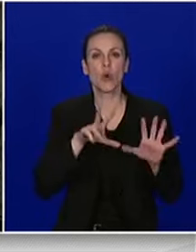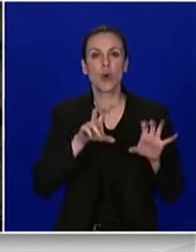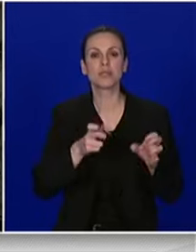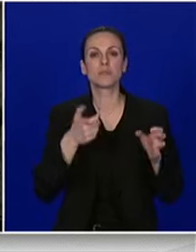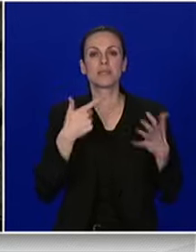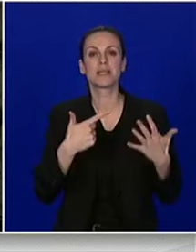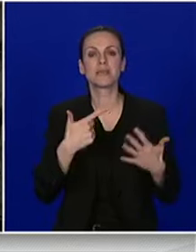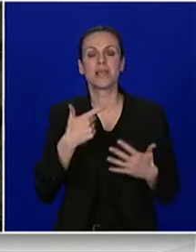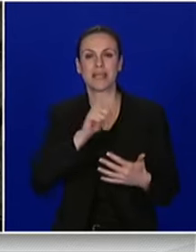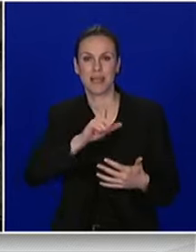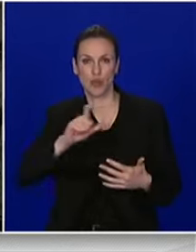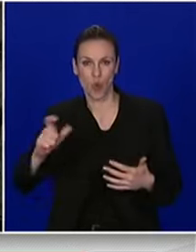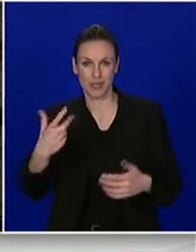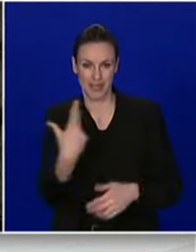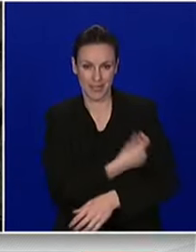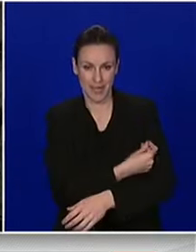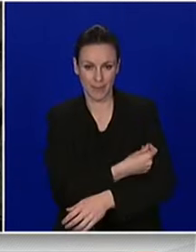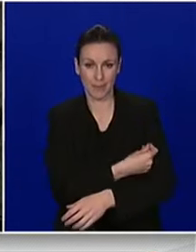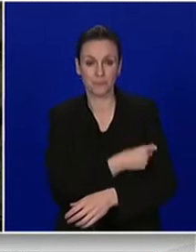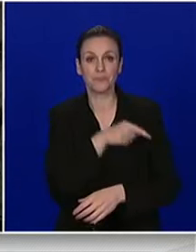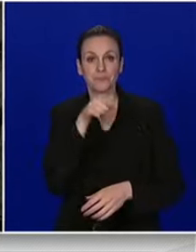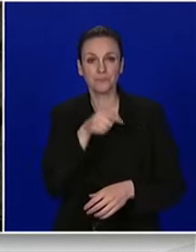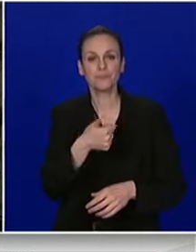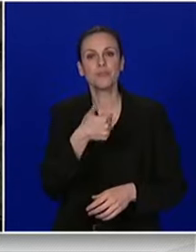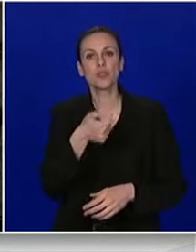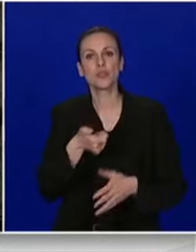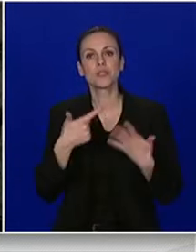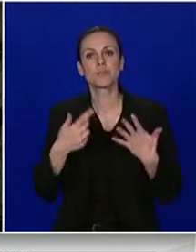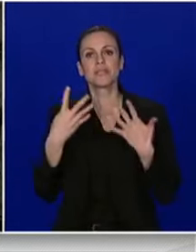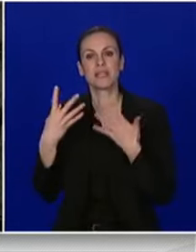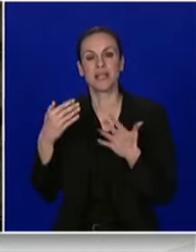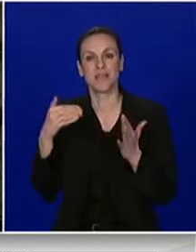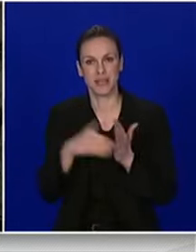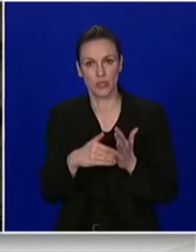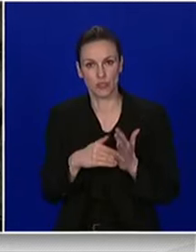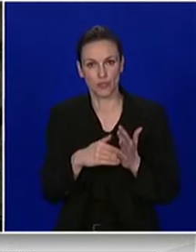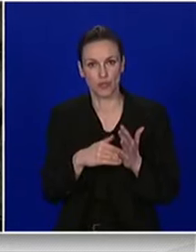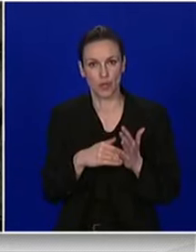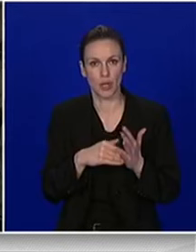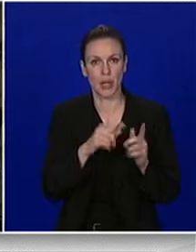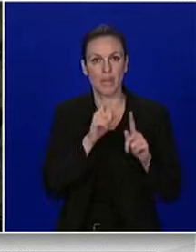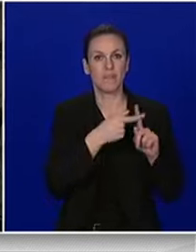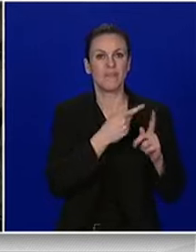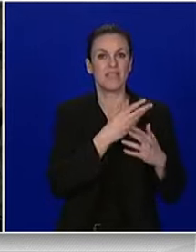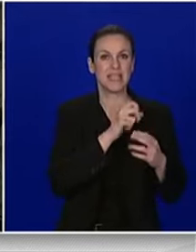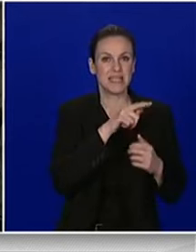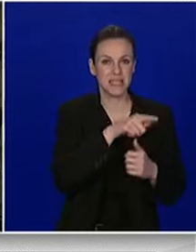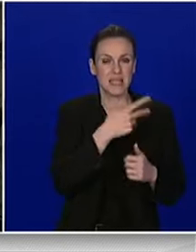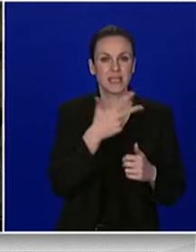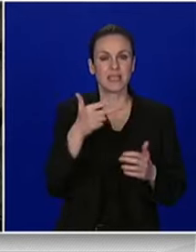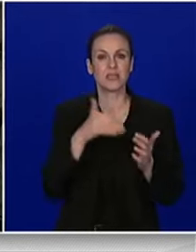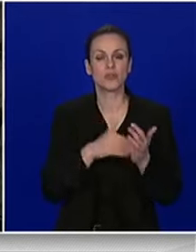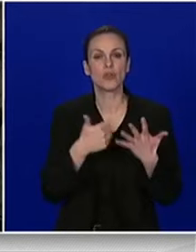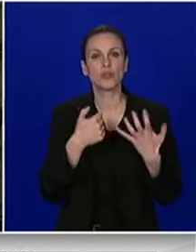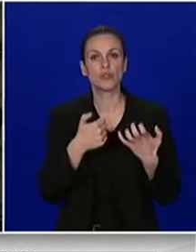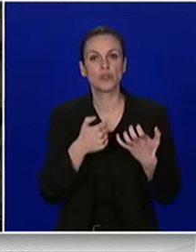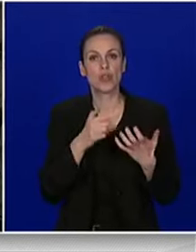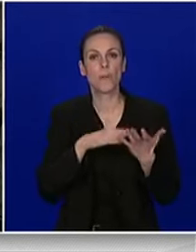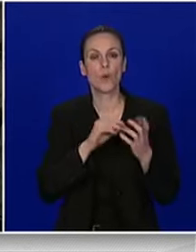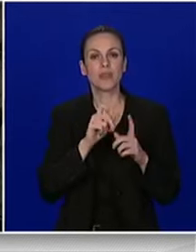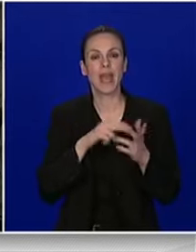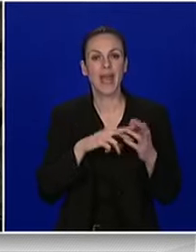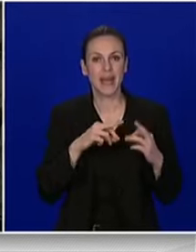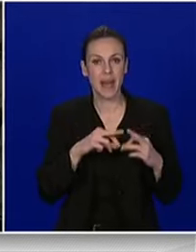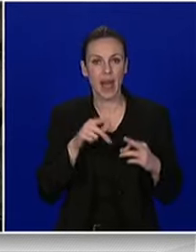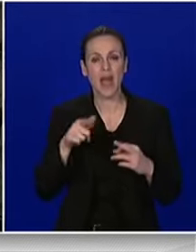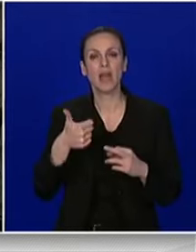315.870 doza cjepiva. Od toga 179.000 Pfizera, 33.600 Moderne